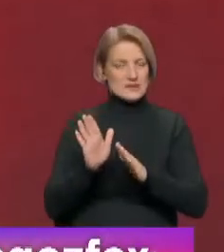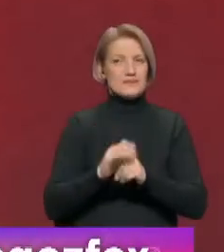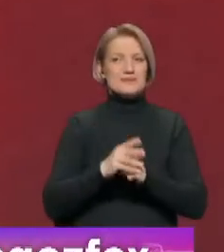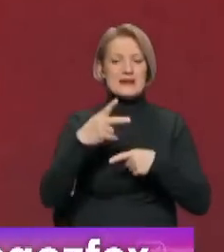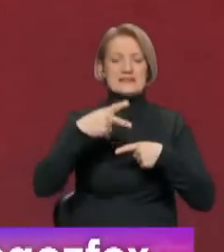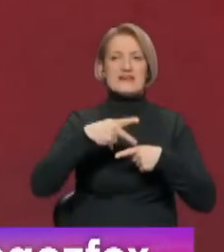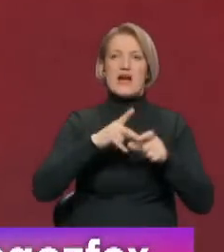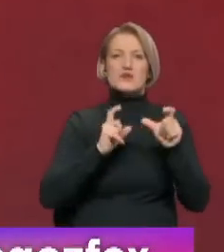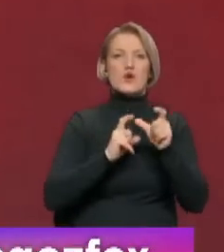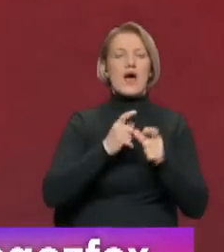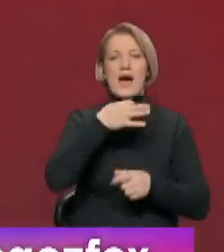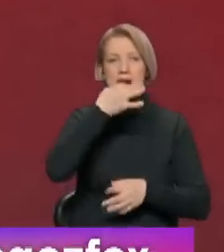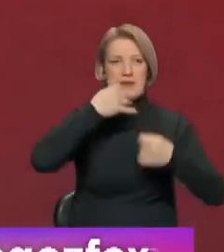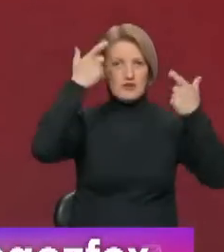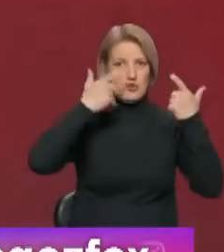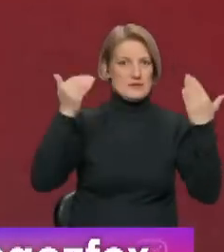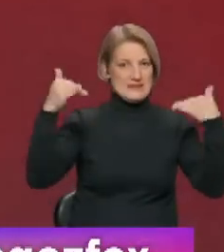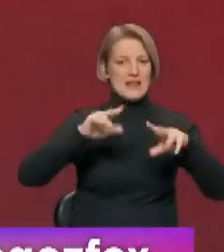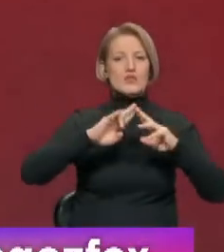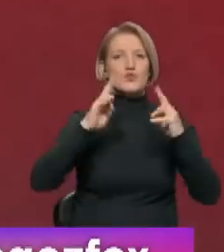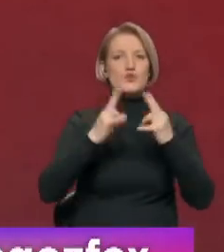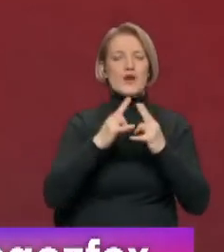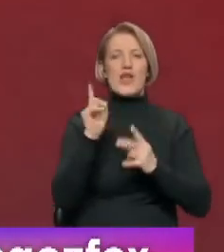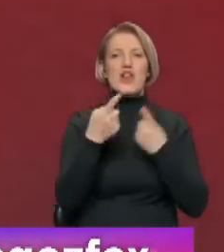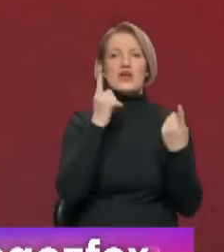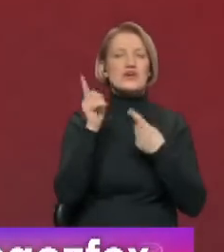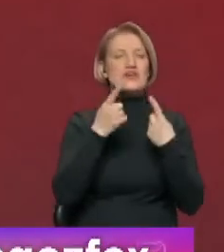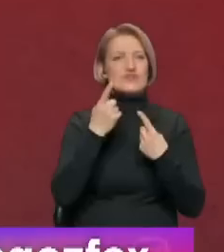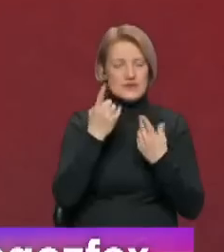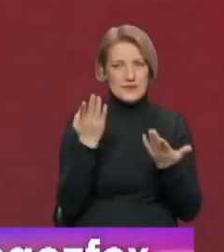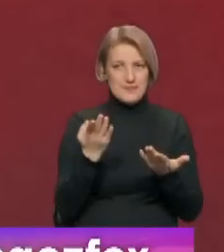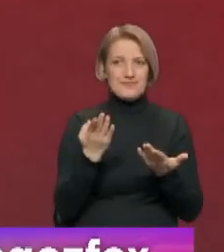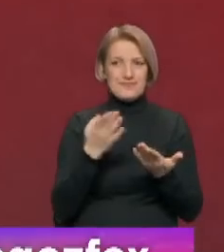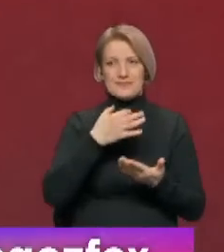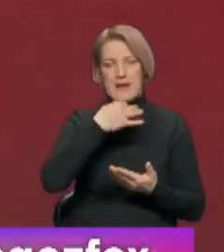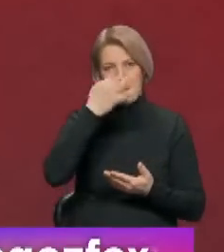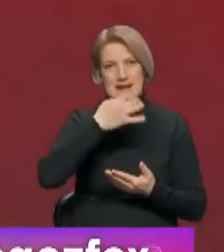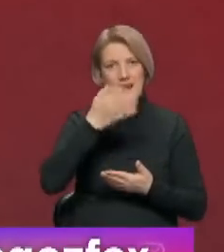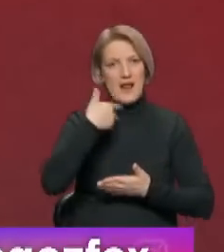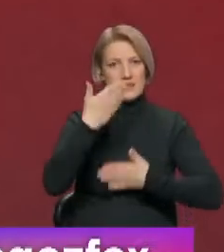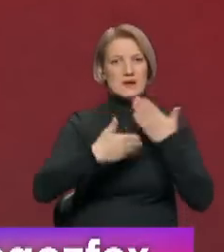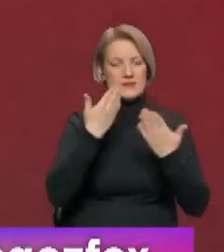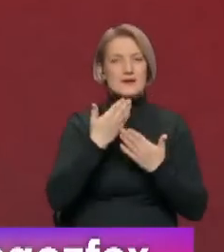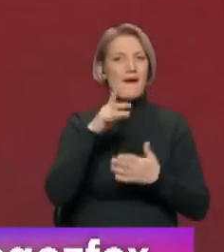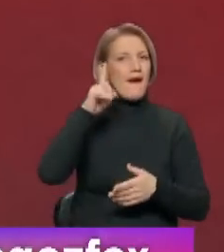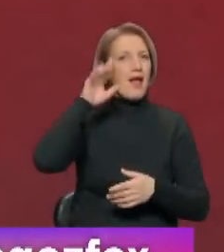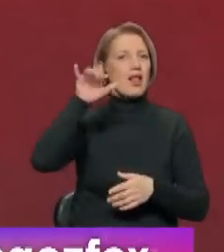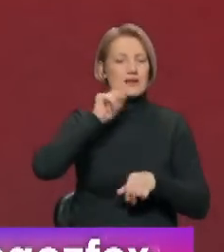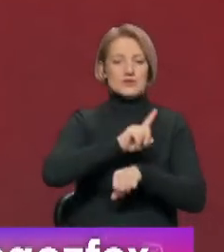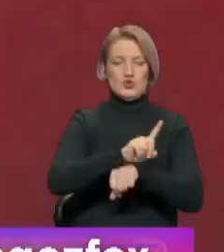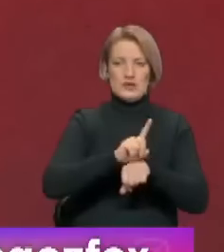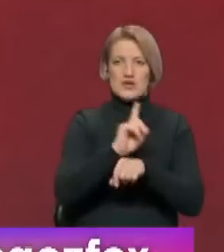Zafer söken bülten sorunumuz geldi dünyadan hem ilginç görüntüler hem çarpıcı görüntüler ve algı